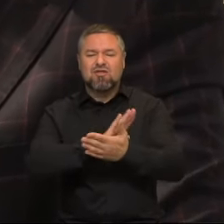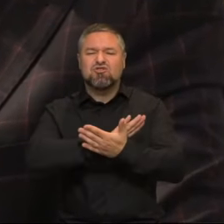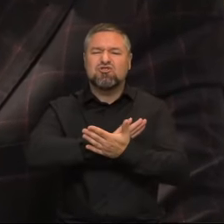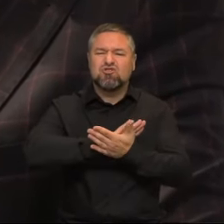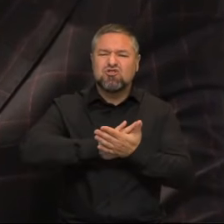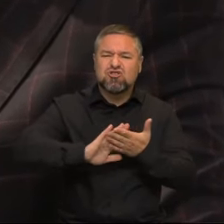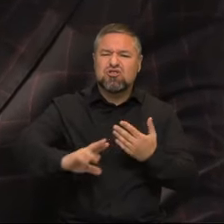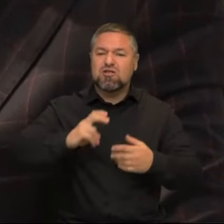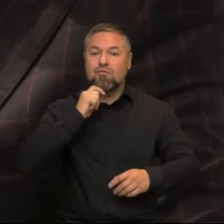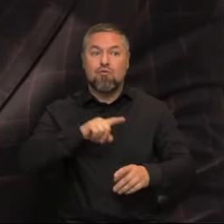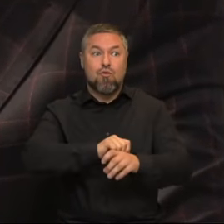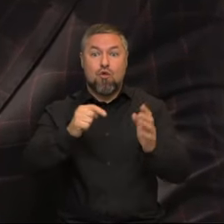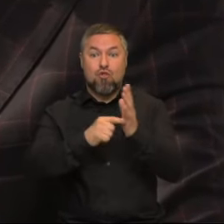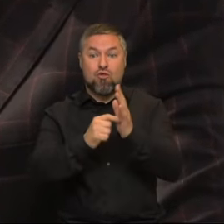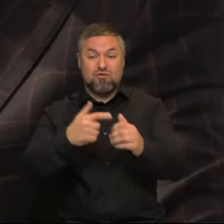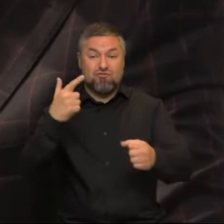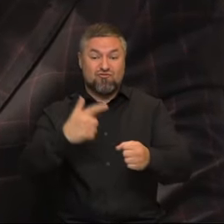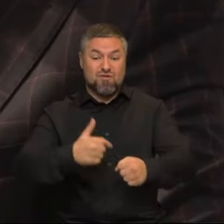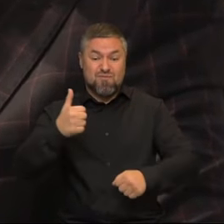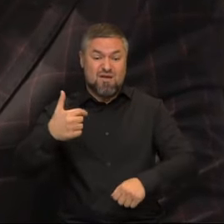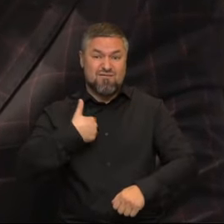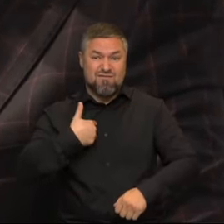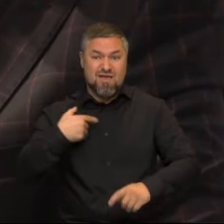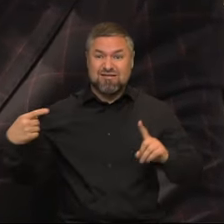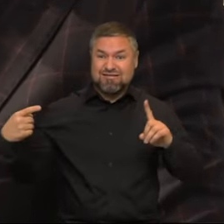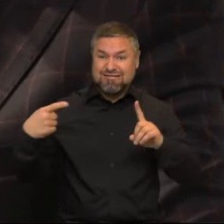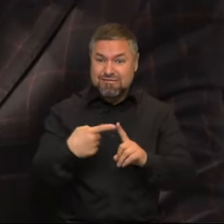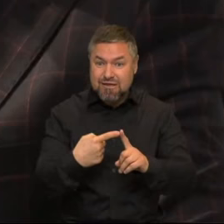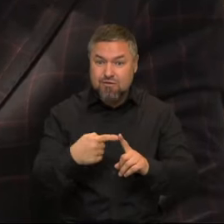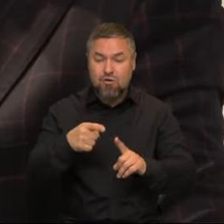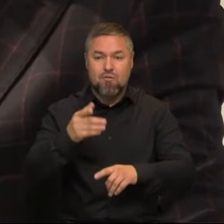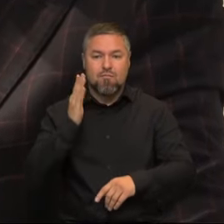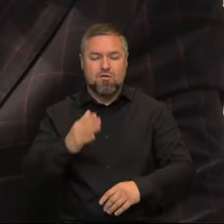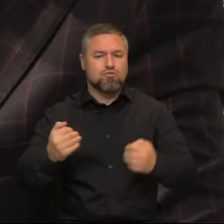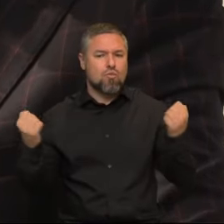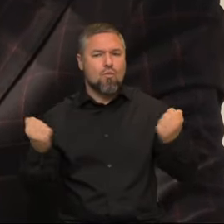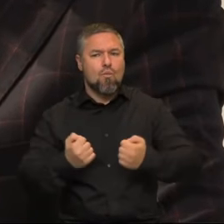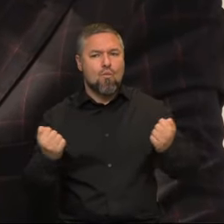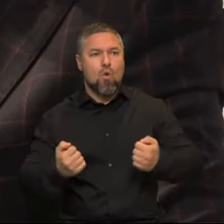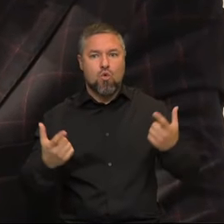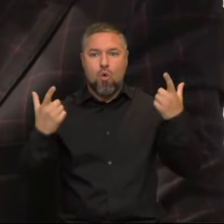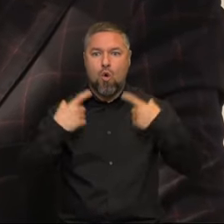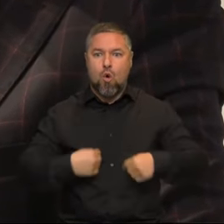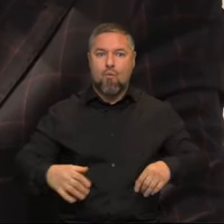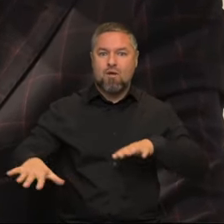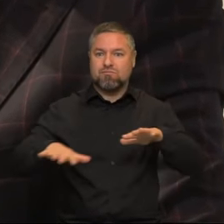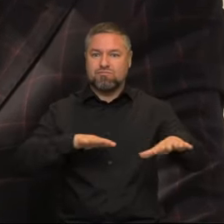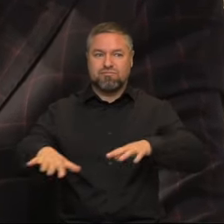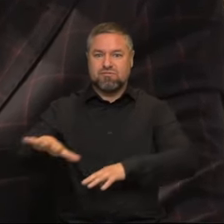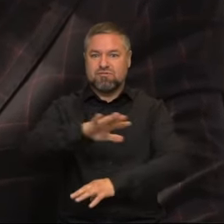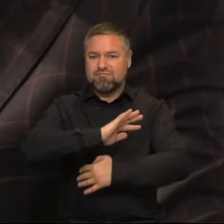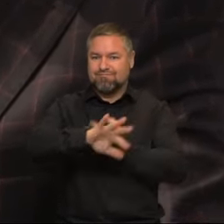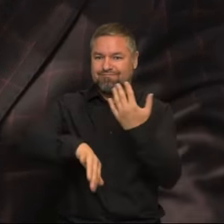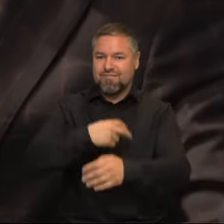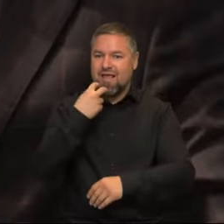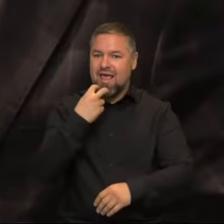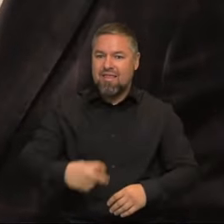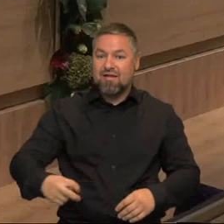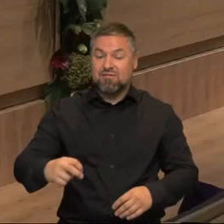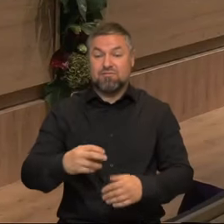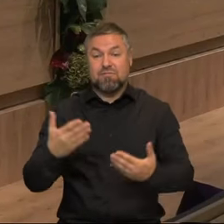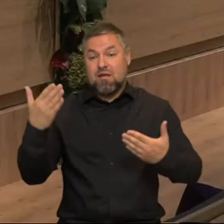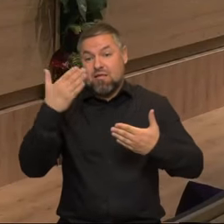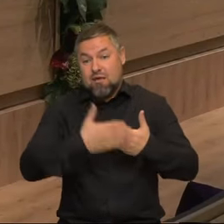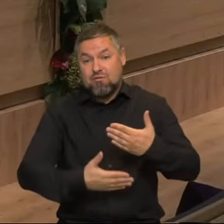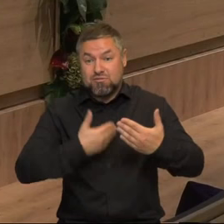czysta energia, bo to jest wyzwanie XXI wieku, będzie mocniej obecne w tym miksie energetycznym w naszym kraju. I na